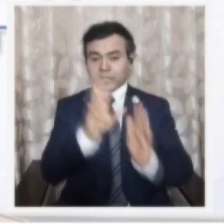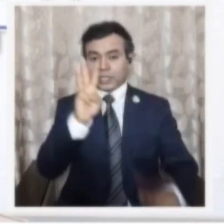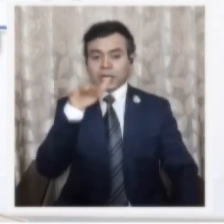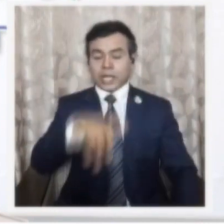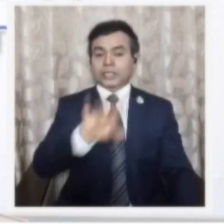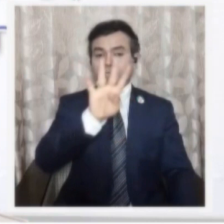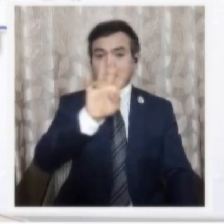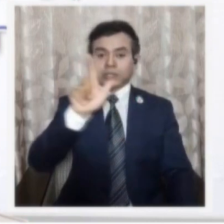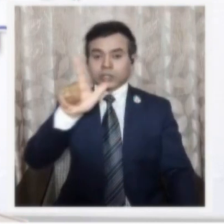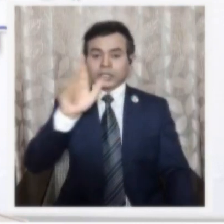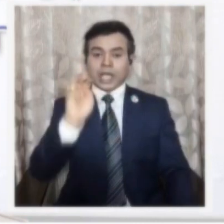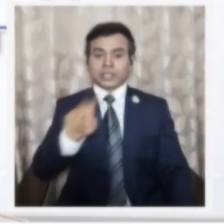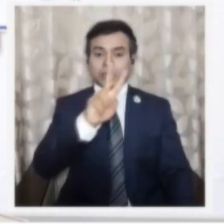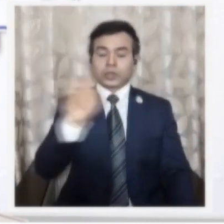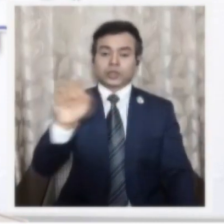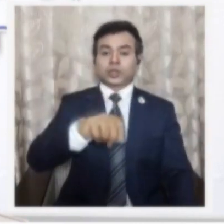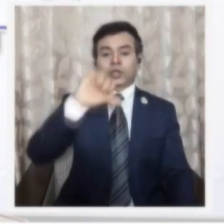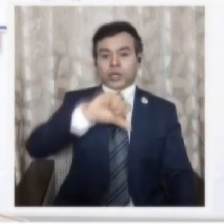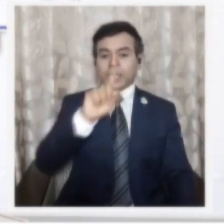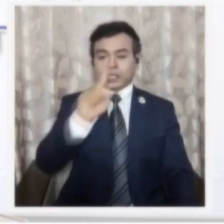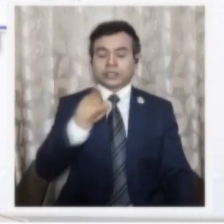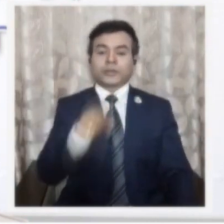2,631 জন এবং এ পর্যন্ত কোয়ারেন্টাইন